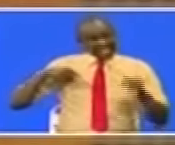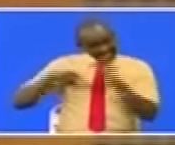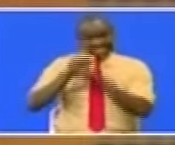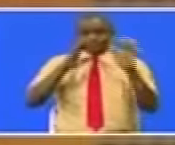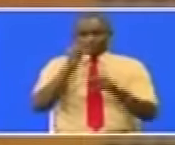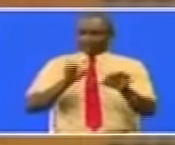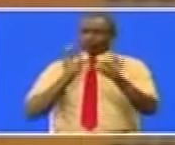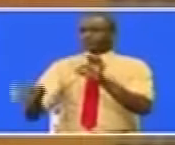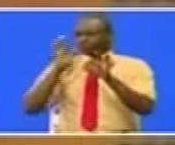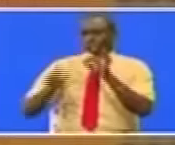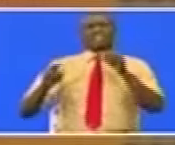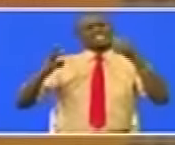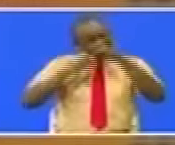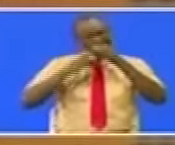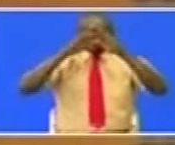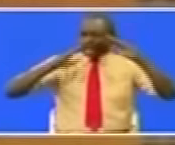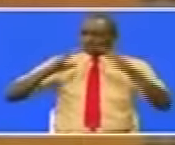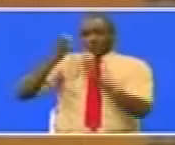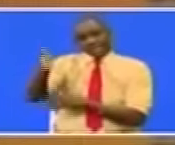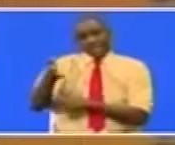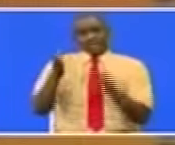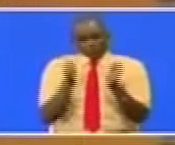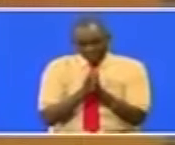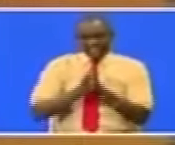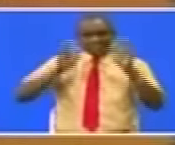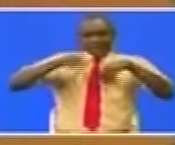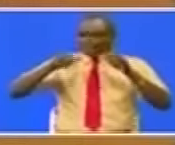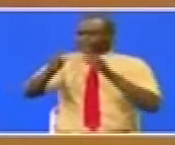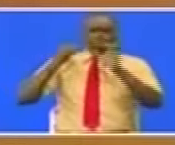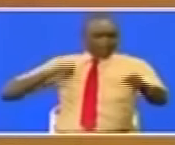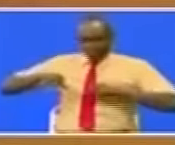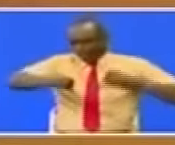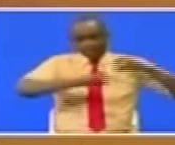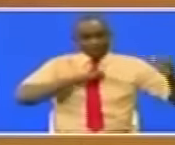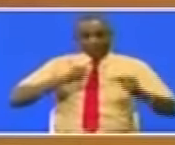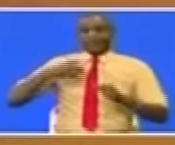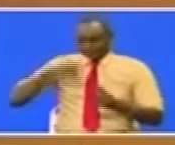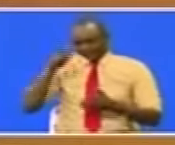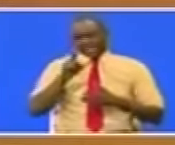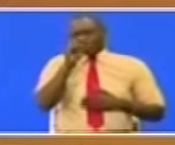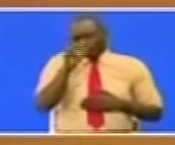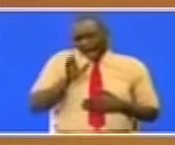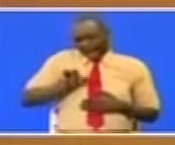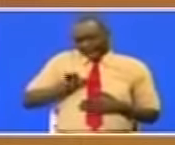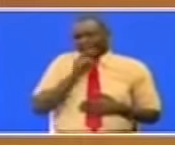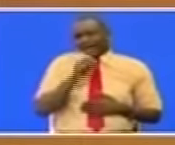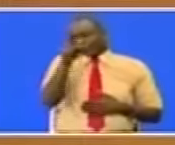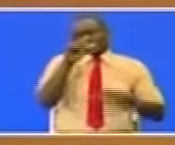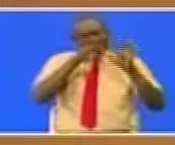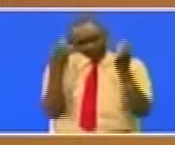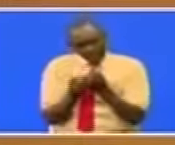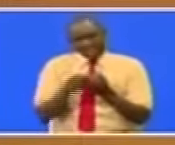kutek nyumba Saba pamoja na mimea chakula shamban wav mizi hao wamed kuwa mwan mmoja Wa familia hiyo